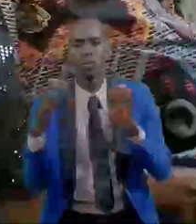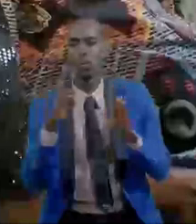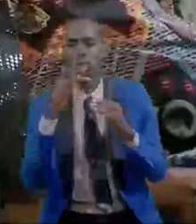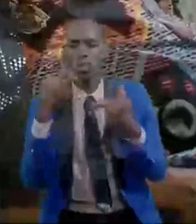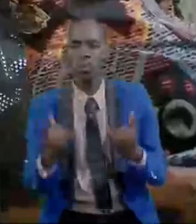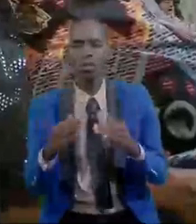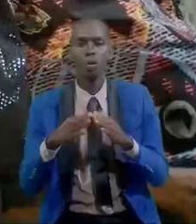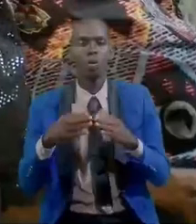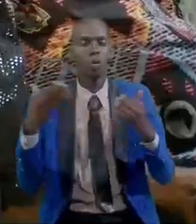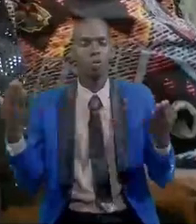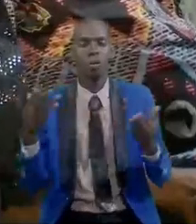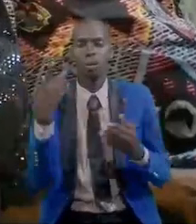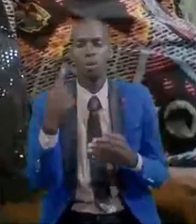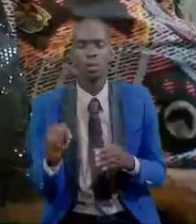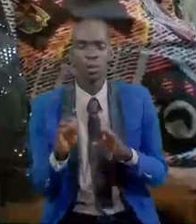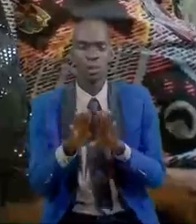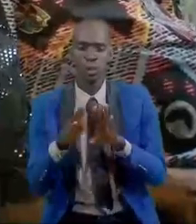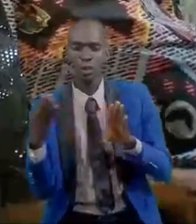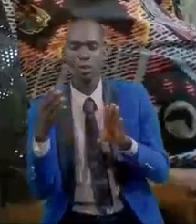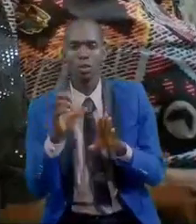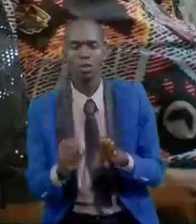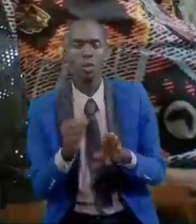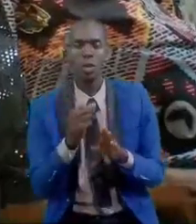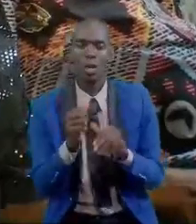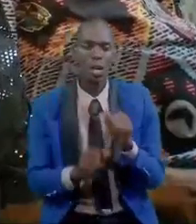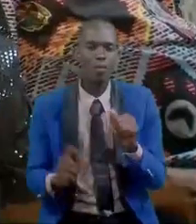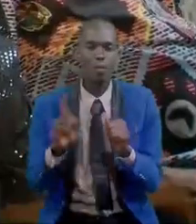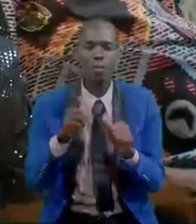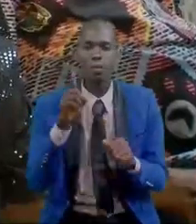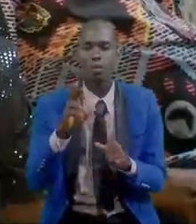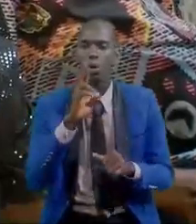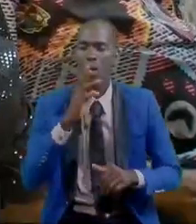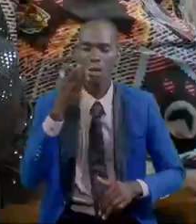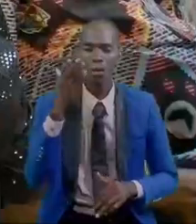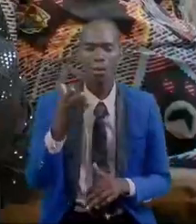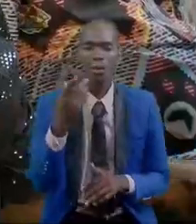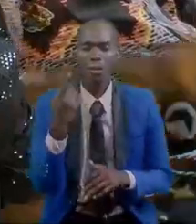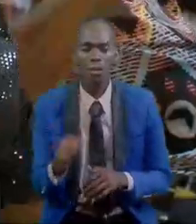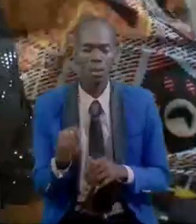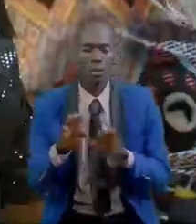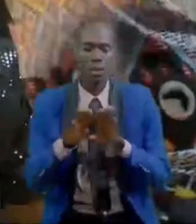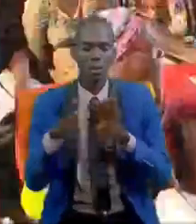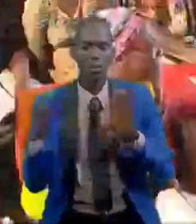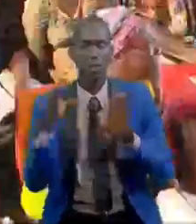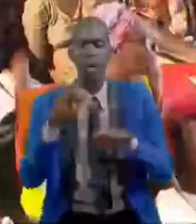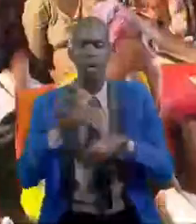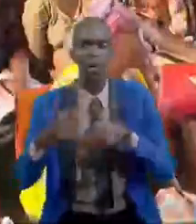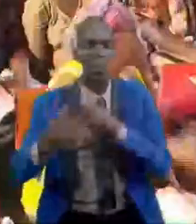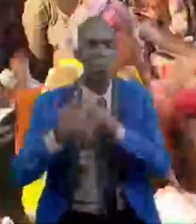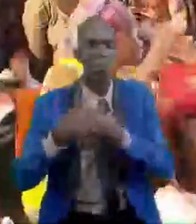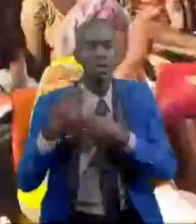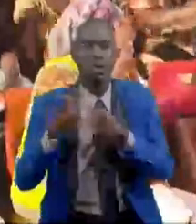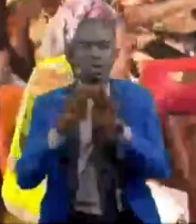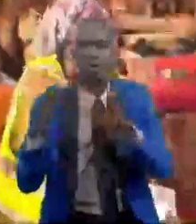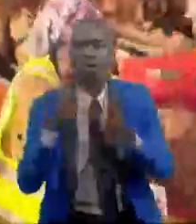ouvertes. Les portes partout derrière où tu es, les portes sont ouvertes au nom